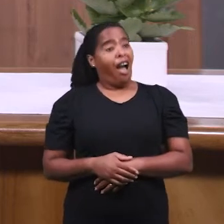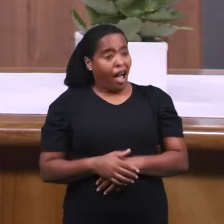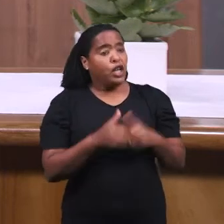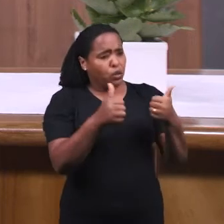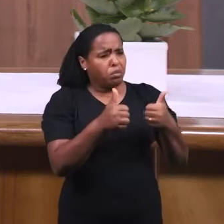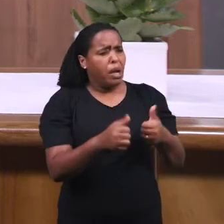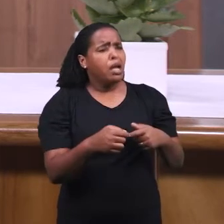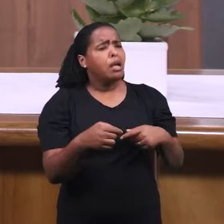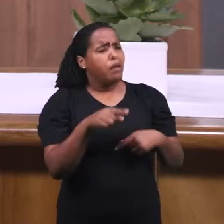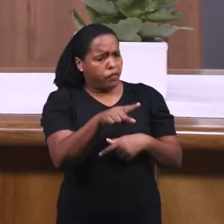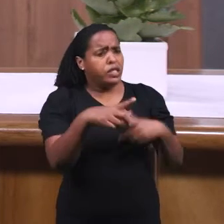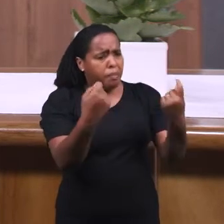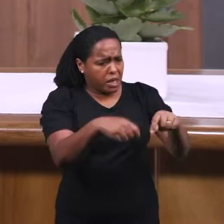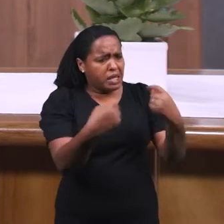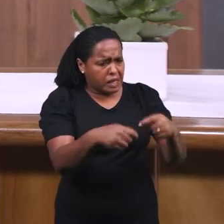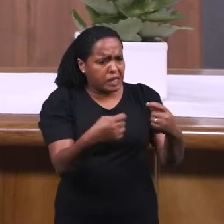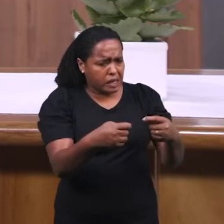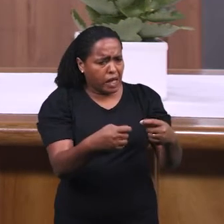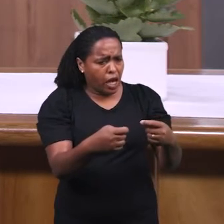что-нибудь нужно?